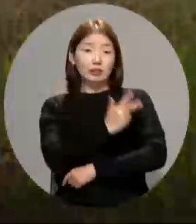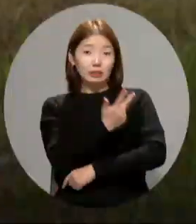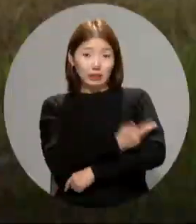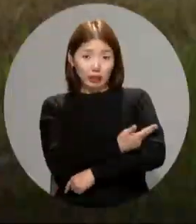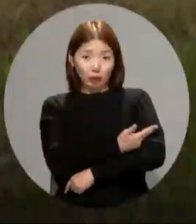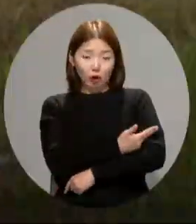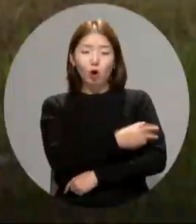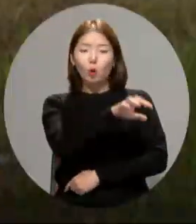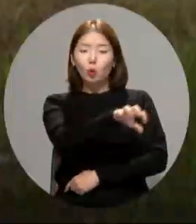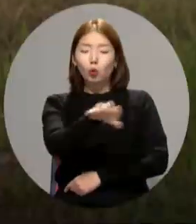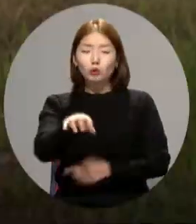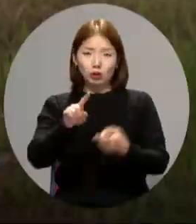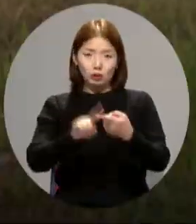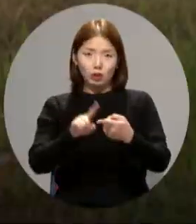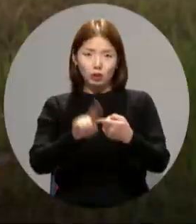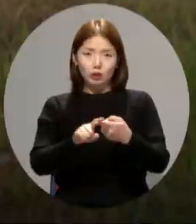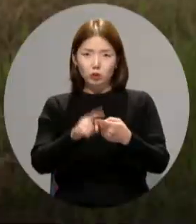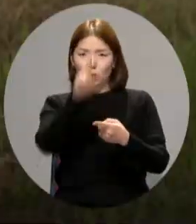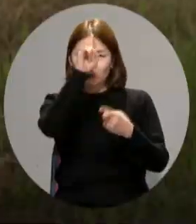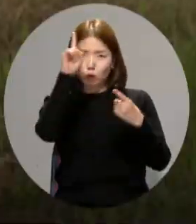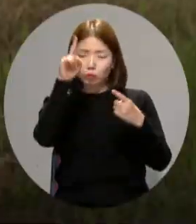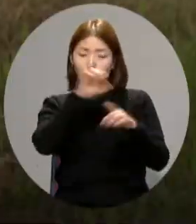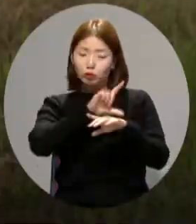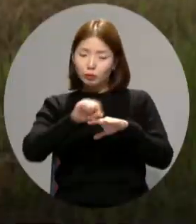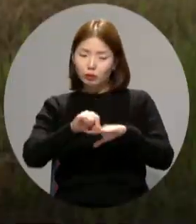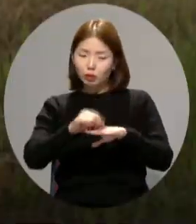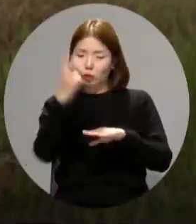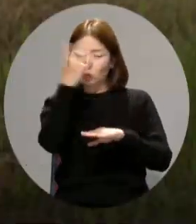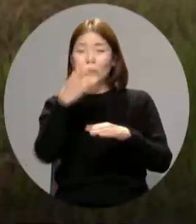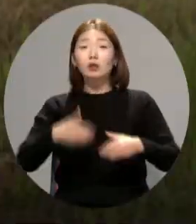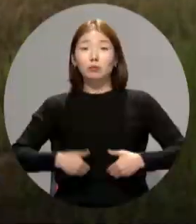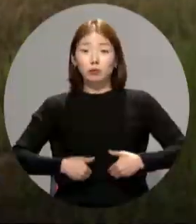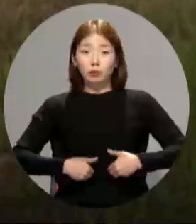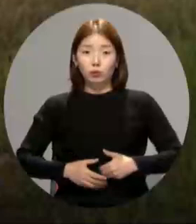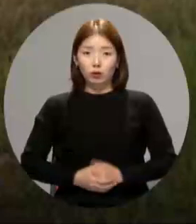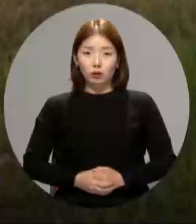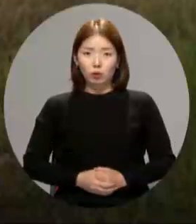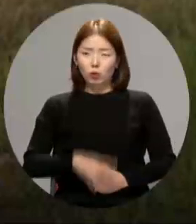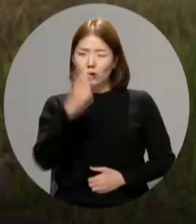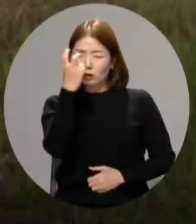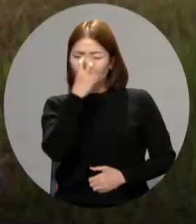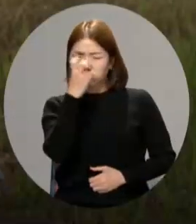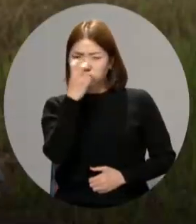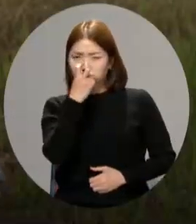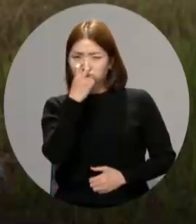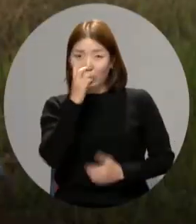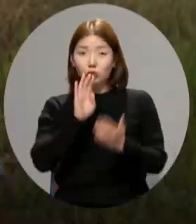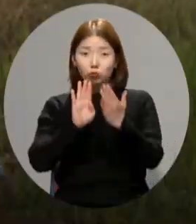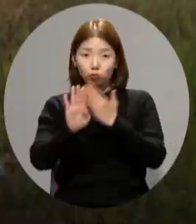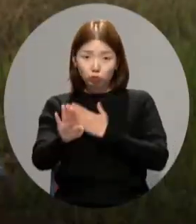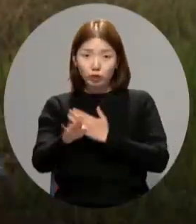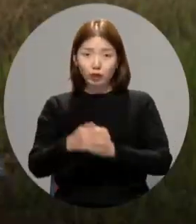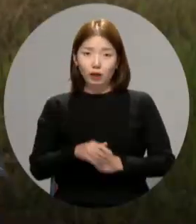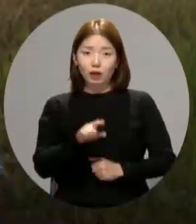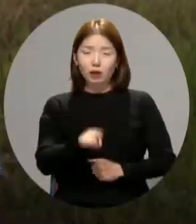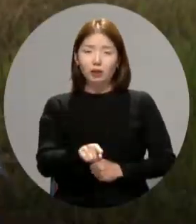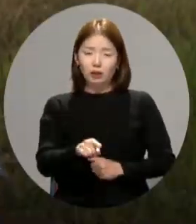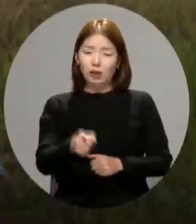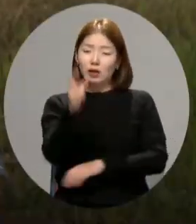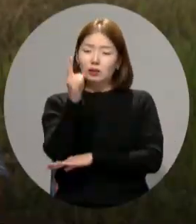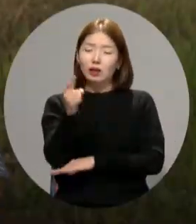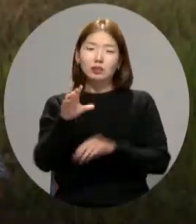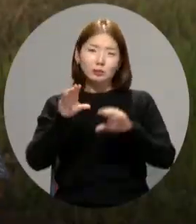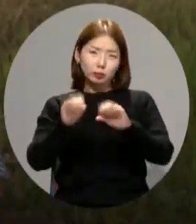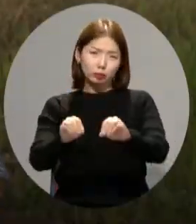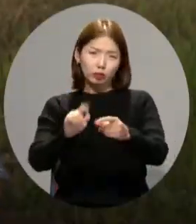수 있는 장소를 좀 정부나 지자체가 관리를 해야 된다고 생각을 하고요. 단속을 통해서 이곳이 낚시 금지